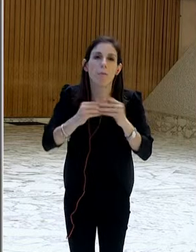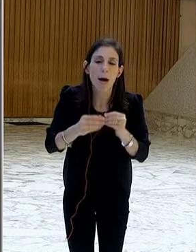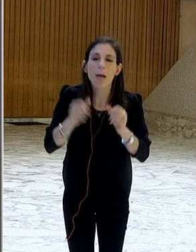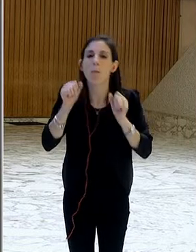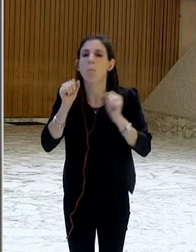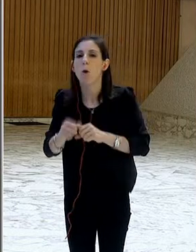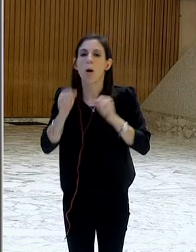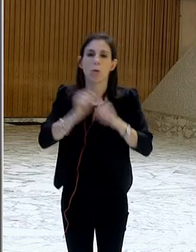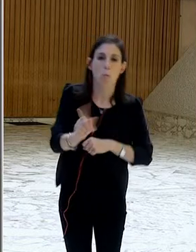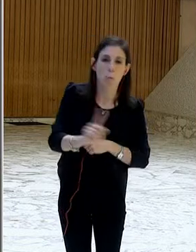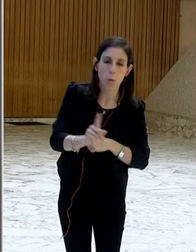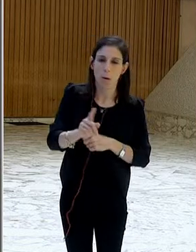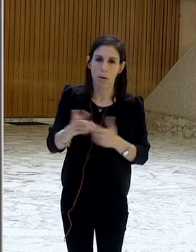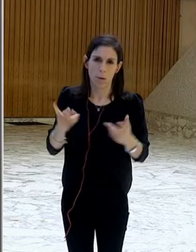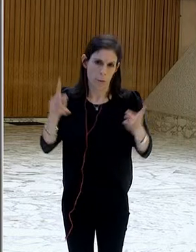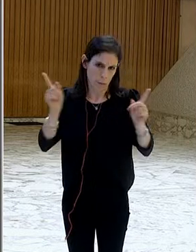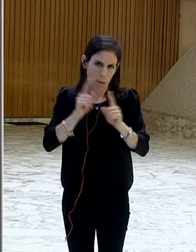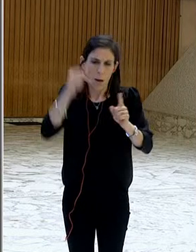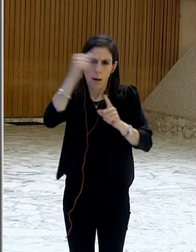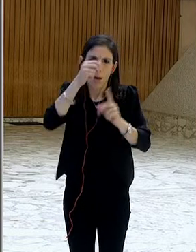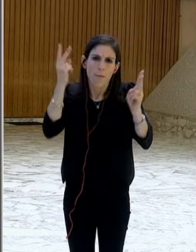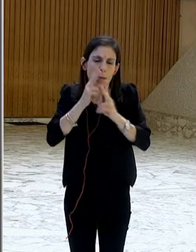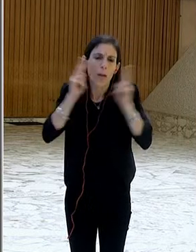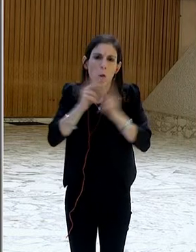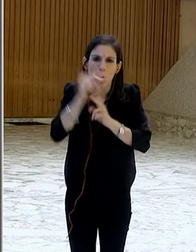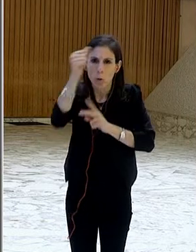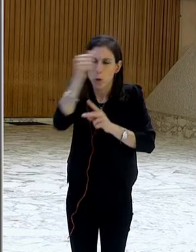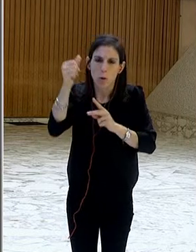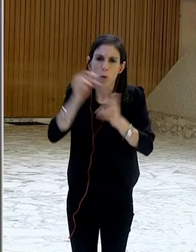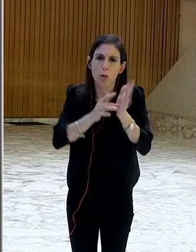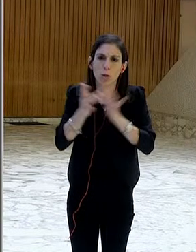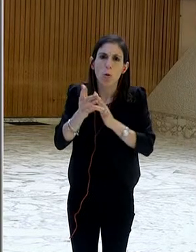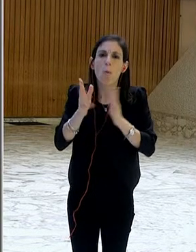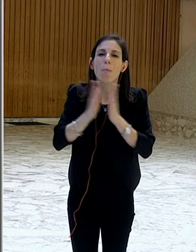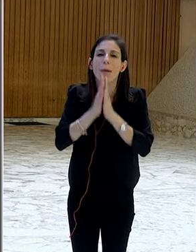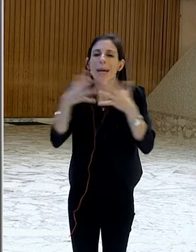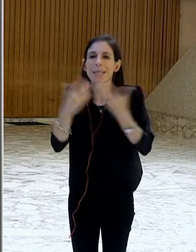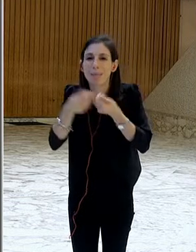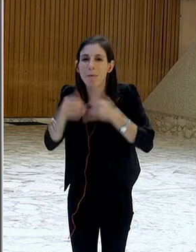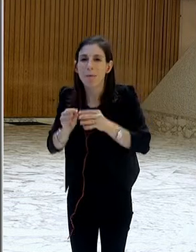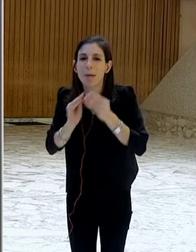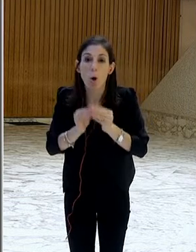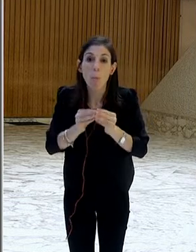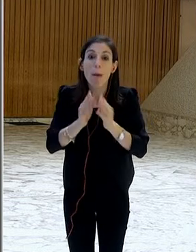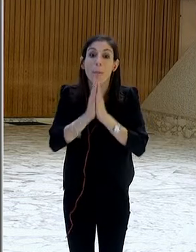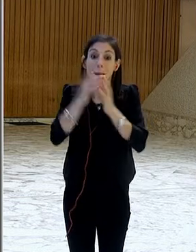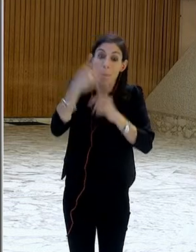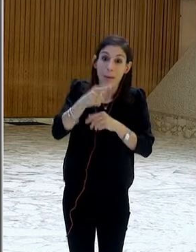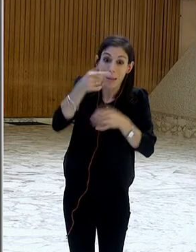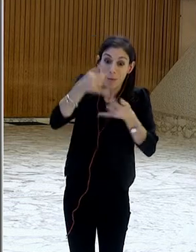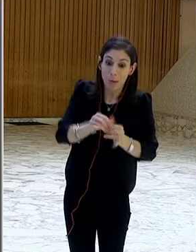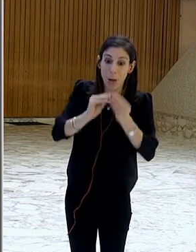rencontre avec Jésus? Comment prier avec eux et pour eux? Comment les bénir?